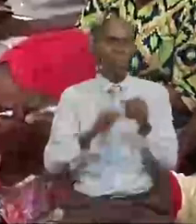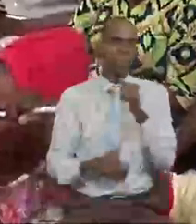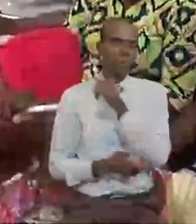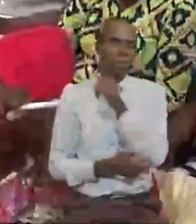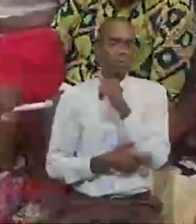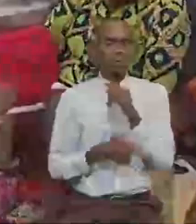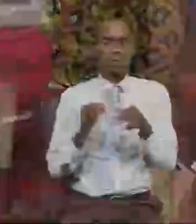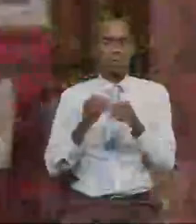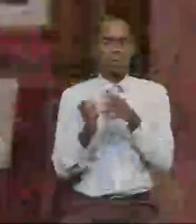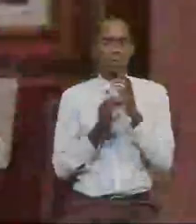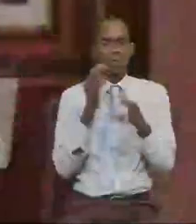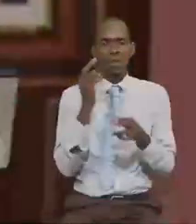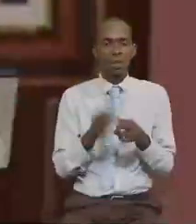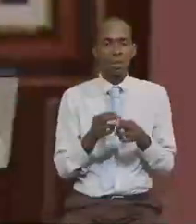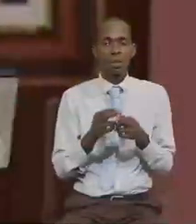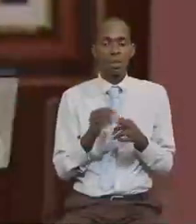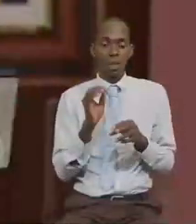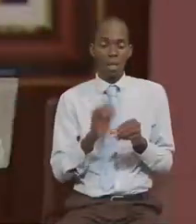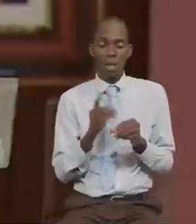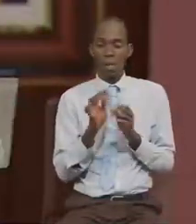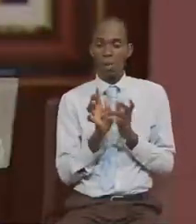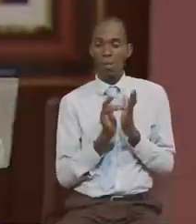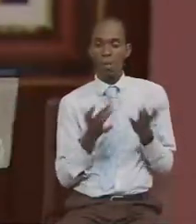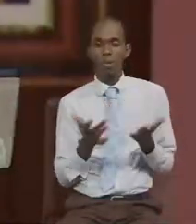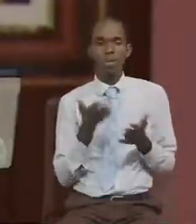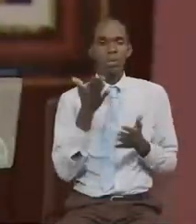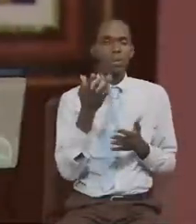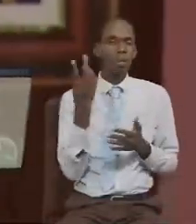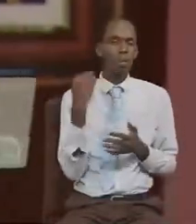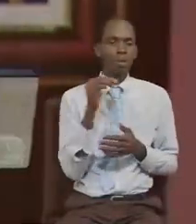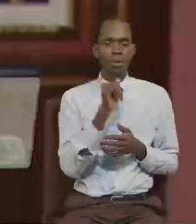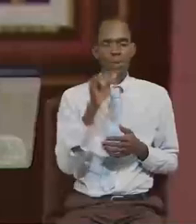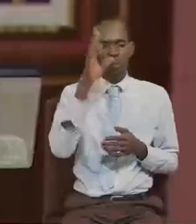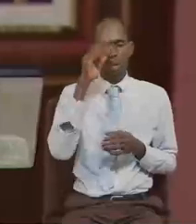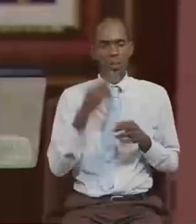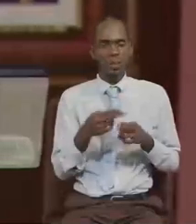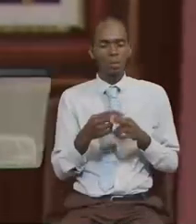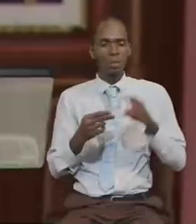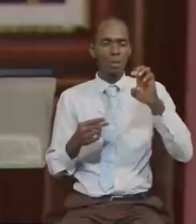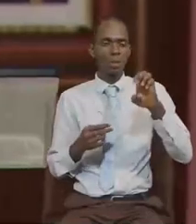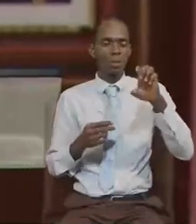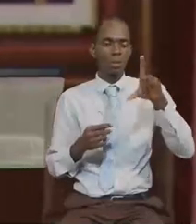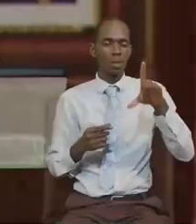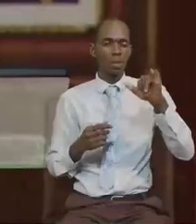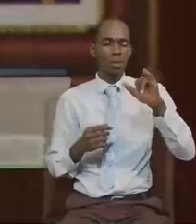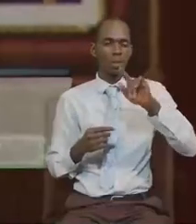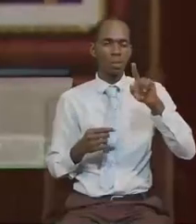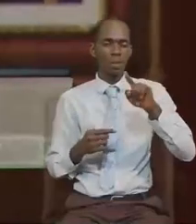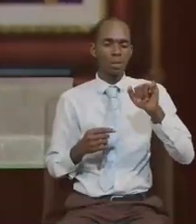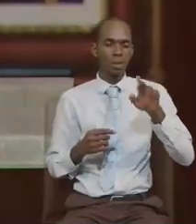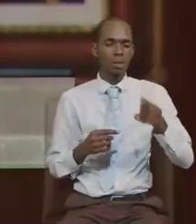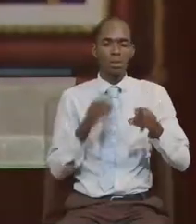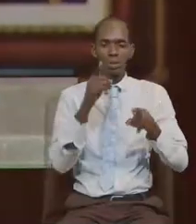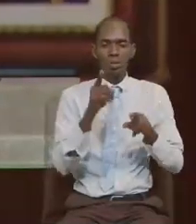Dans la Bible, il y avait un Élie. Tu es libre pour être un Élie. Il y avait un Élisée. Tu